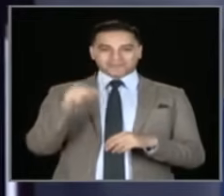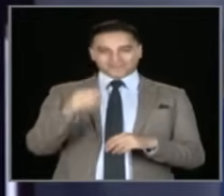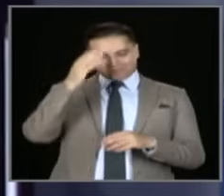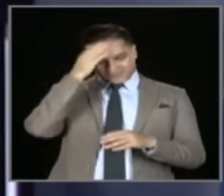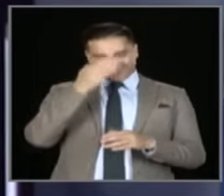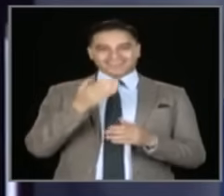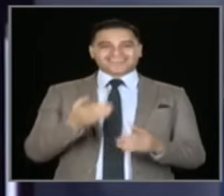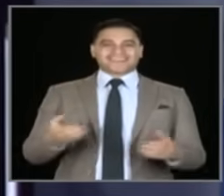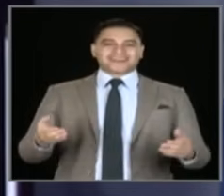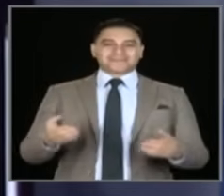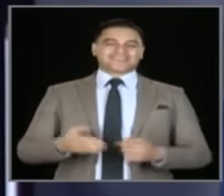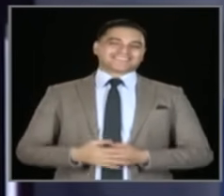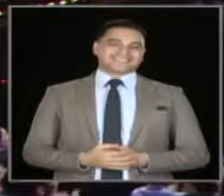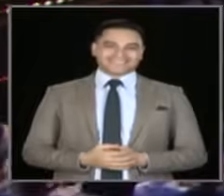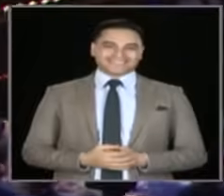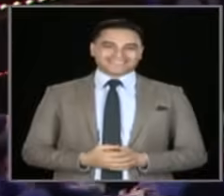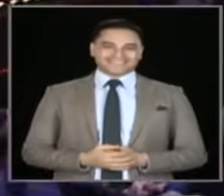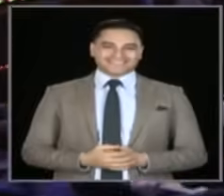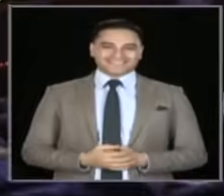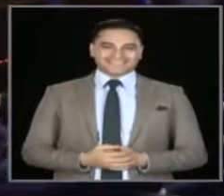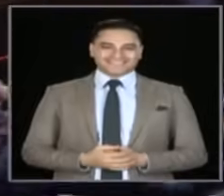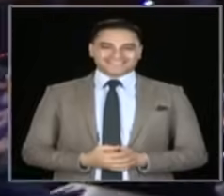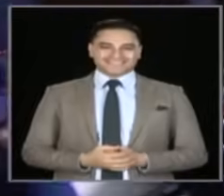من برنامج العباقره.